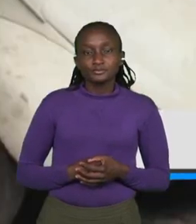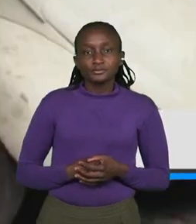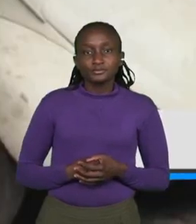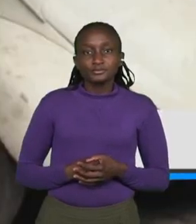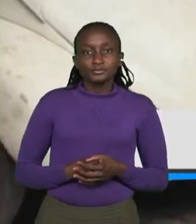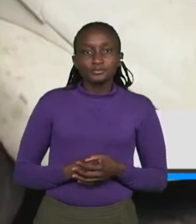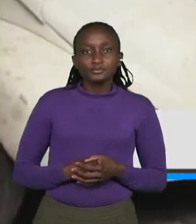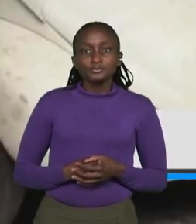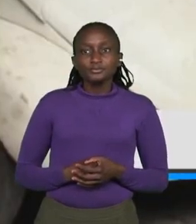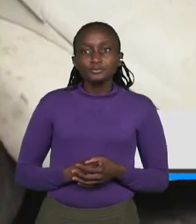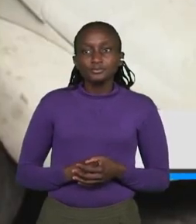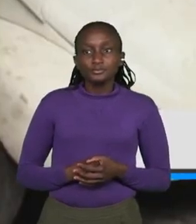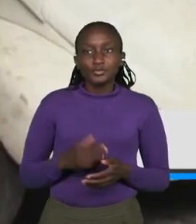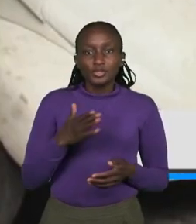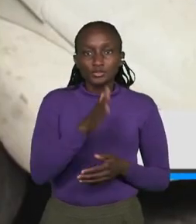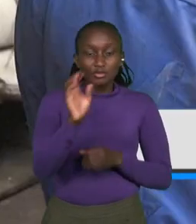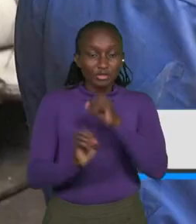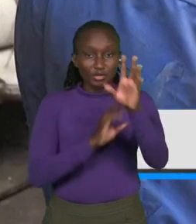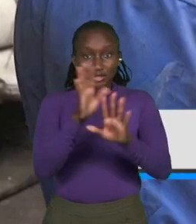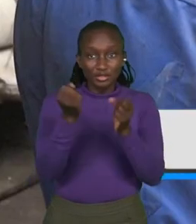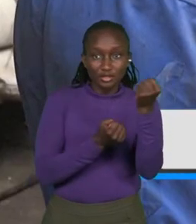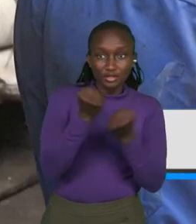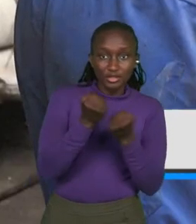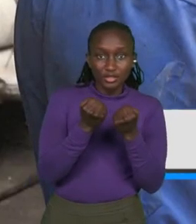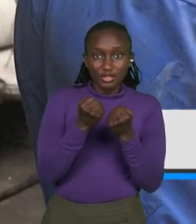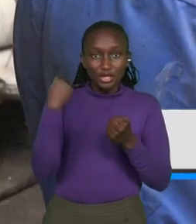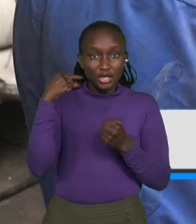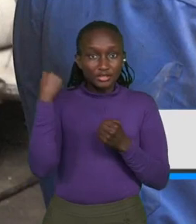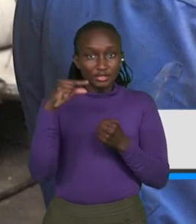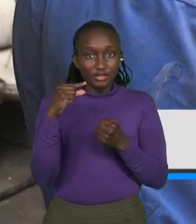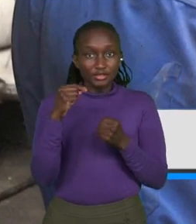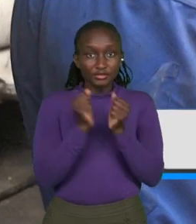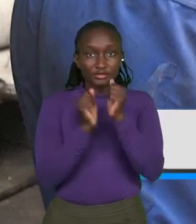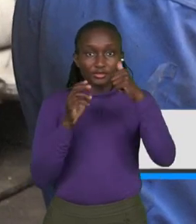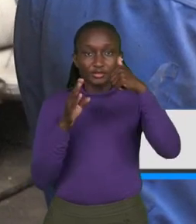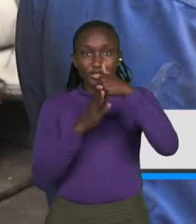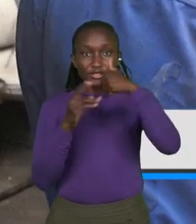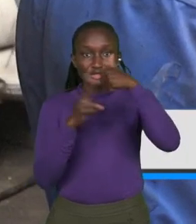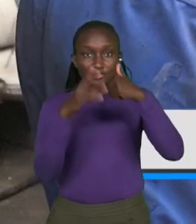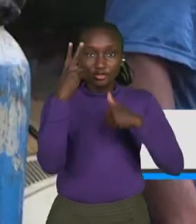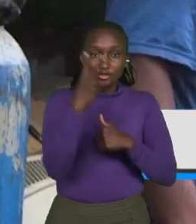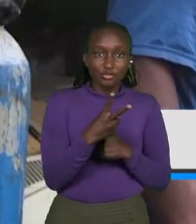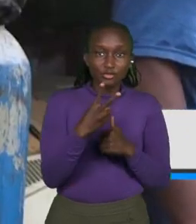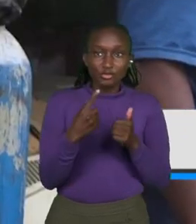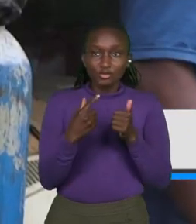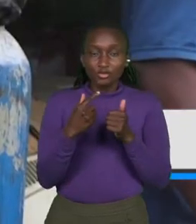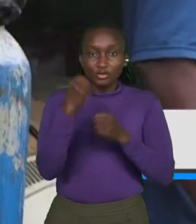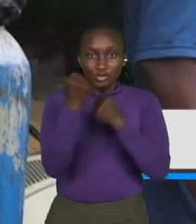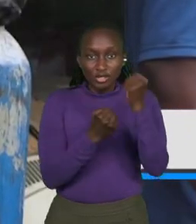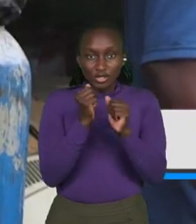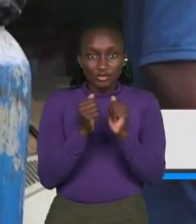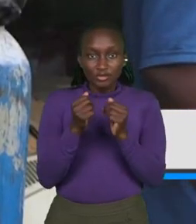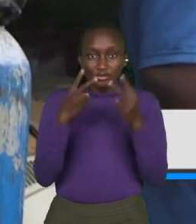ማለት ነው His own pimped out Beetle, a shiny green and black 1972 model with massive tires. Looks more at home on a